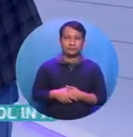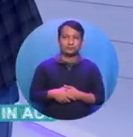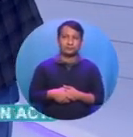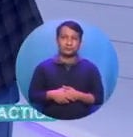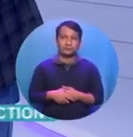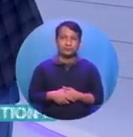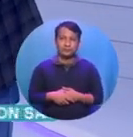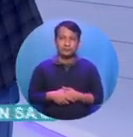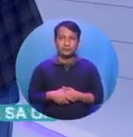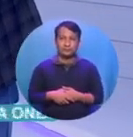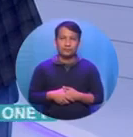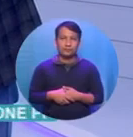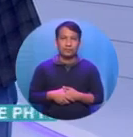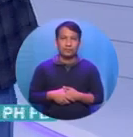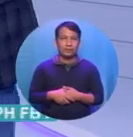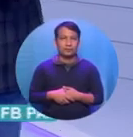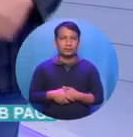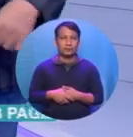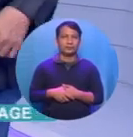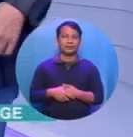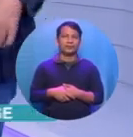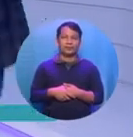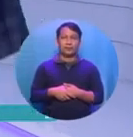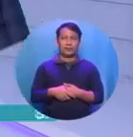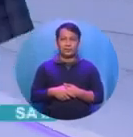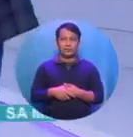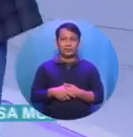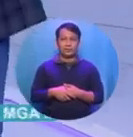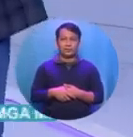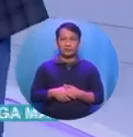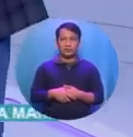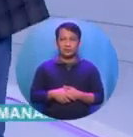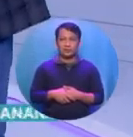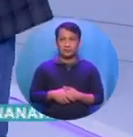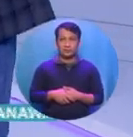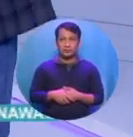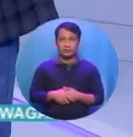Maylin? Hello po. Ayun. Okay, pakipatay po yung TV.